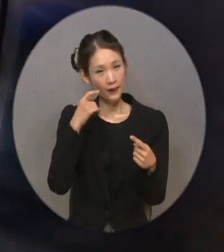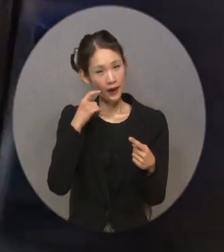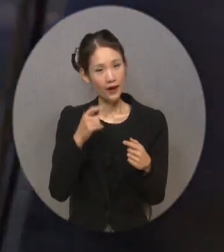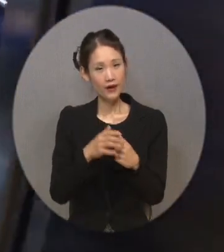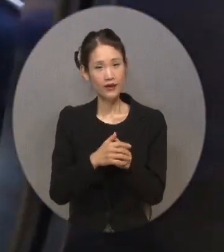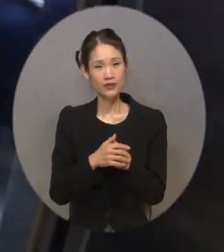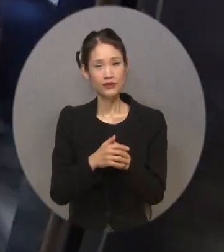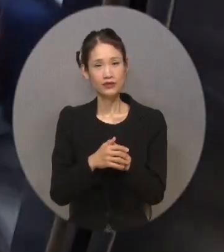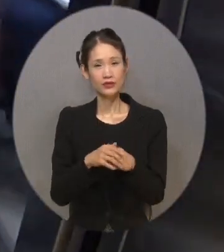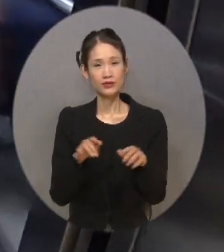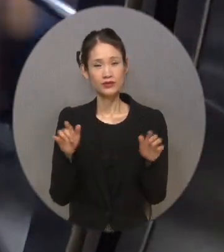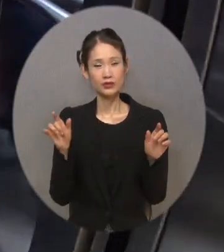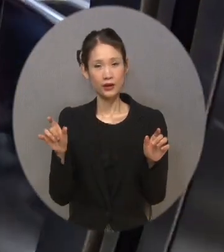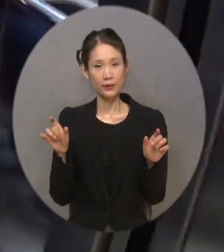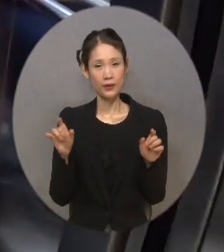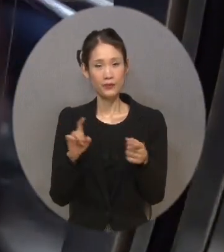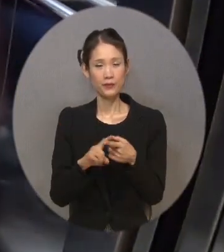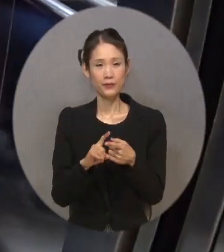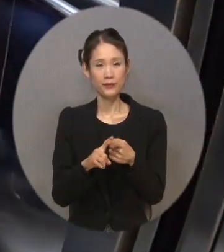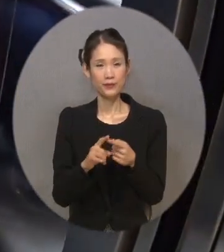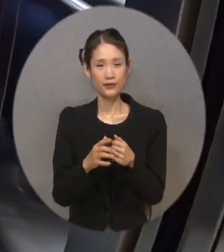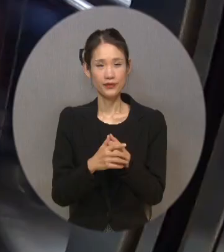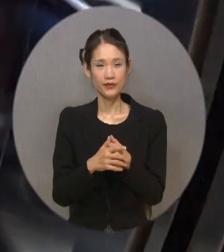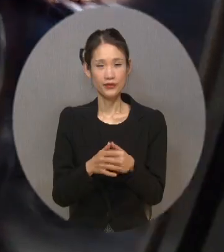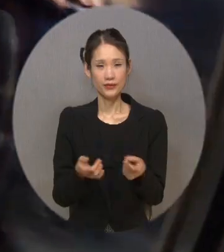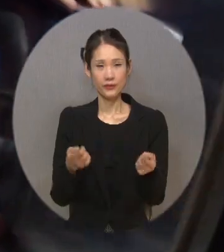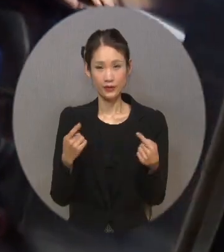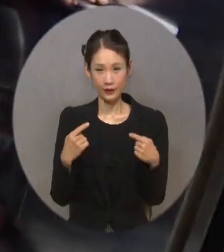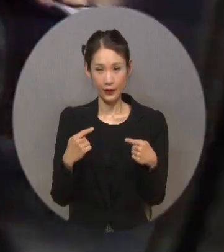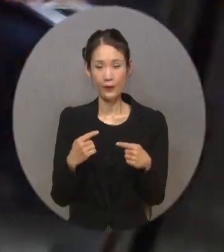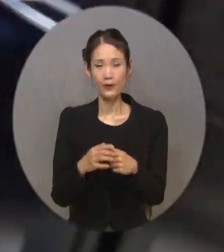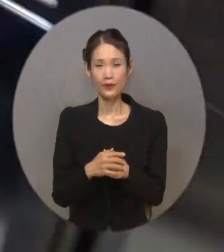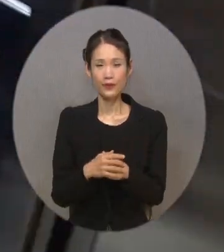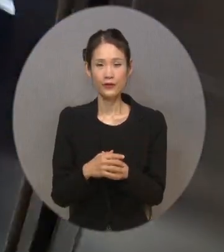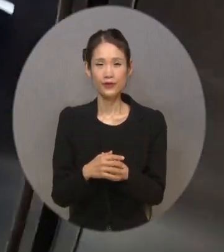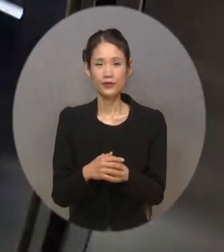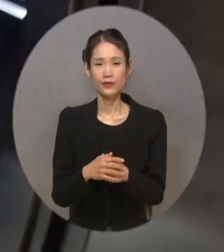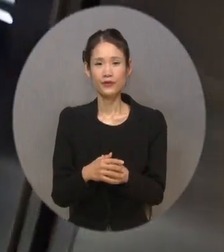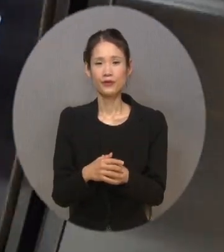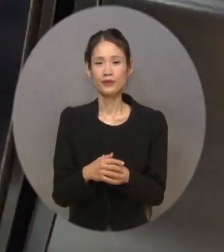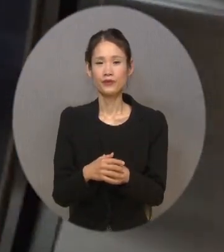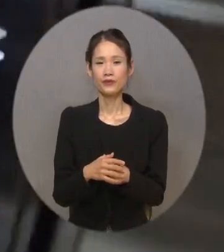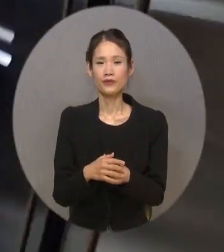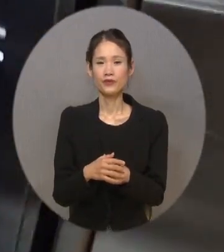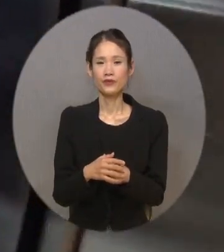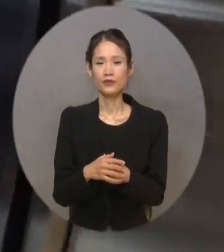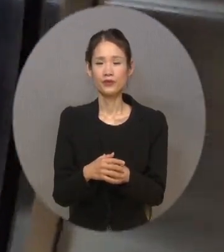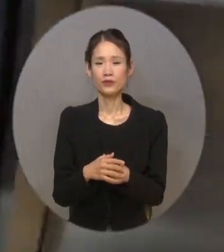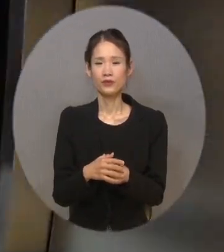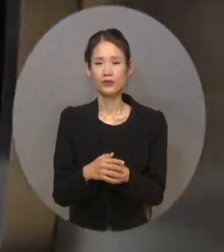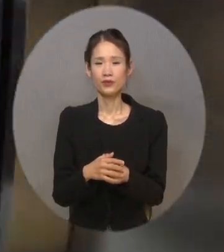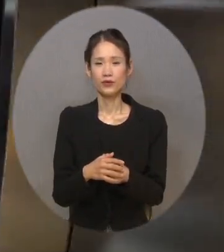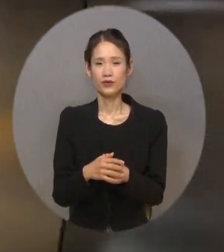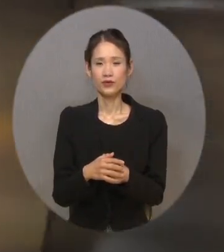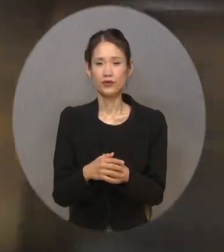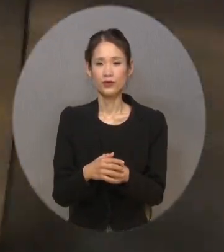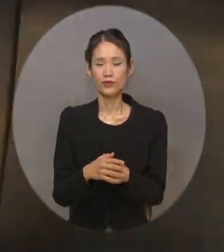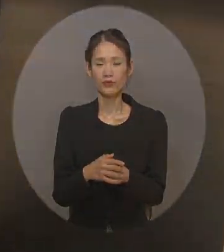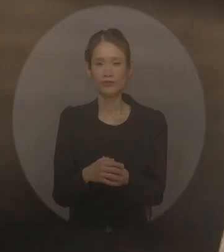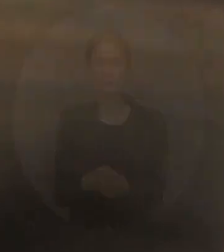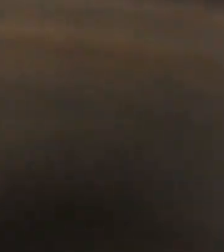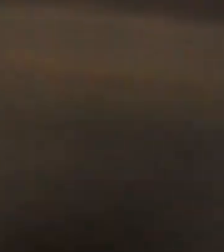잡아. 그러면 들어오세요. 우리가 베스트